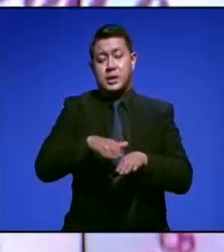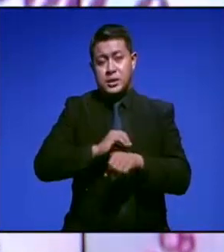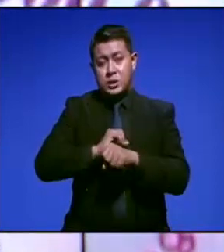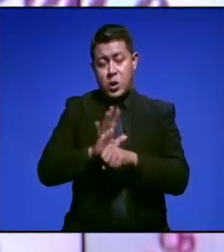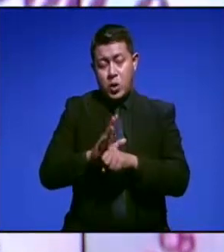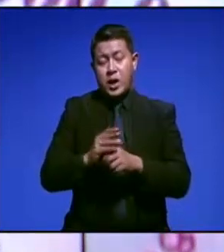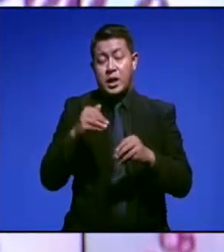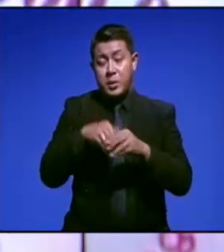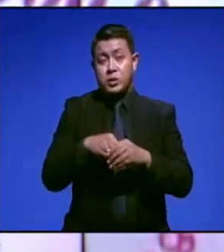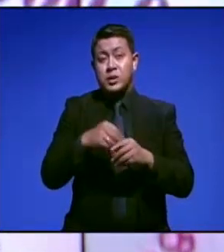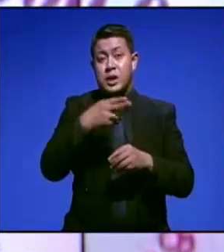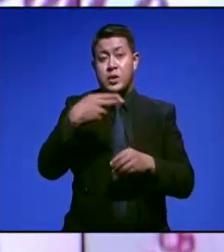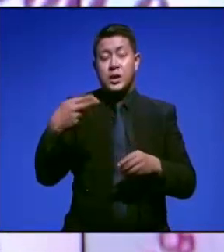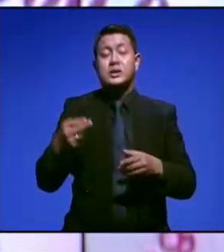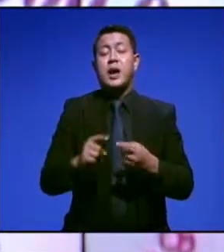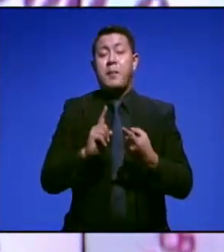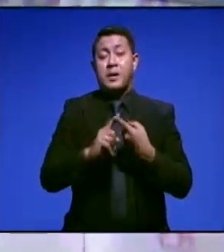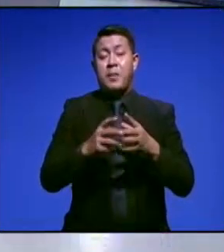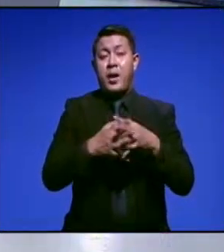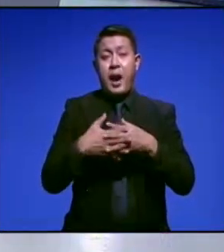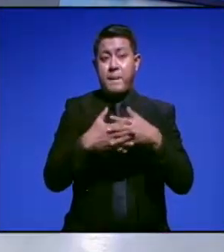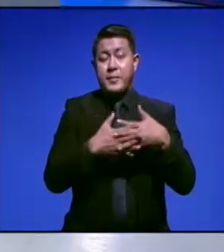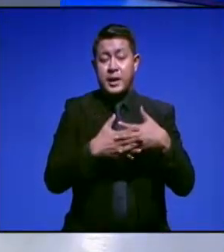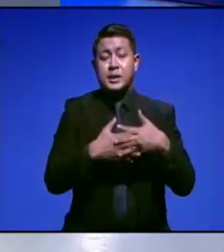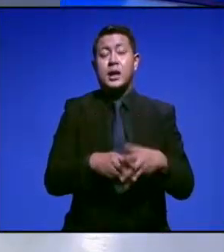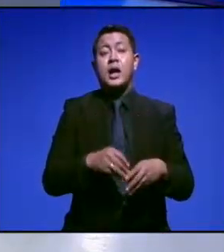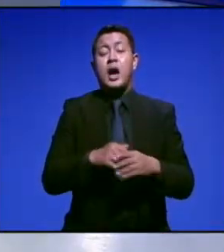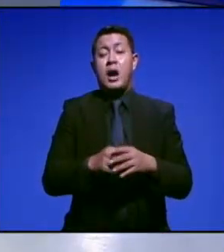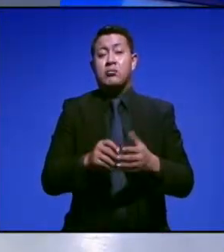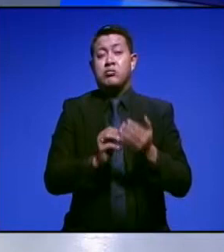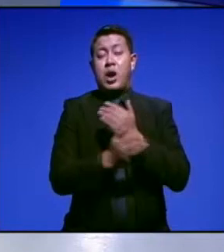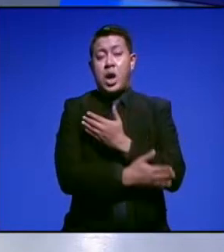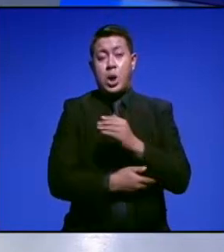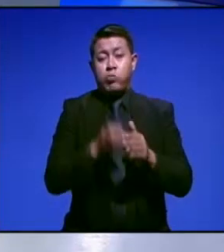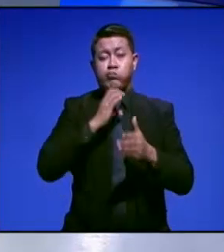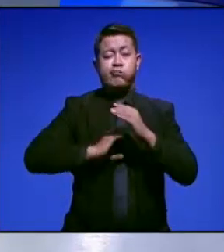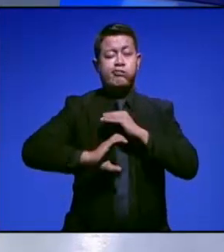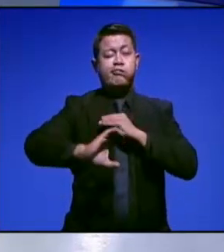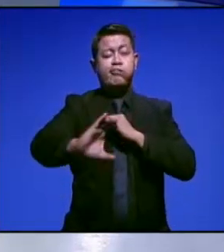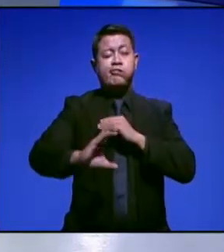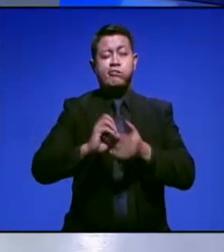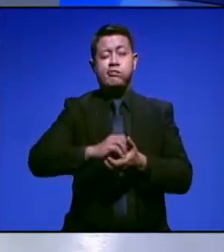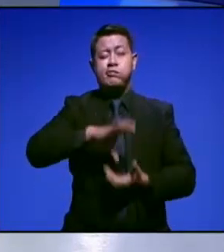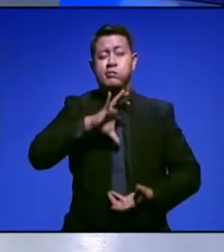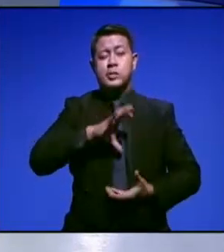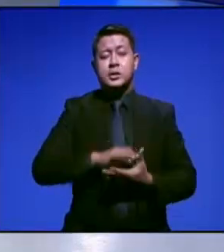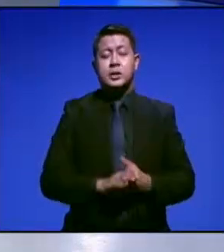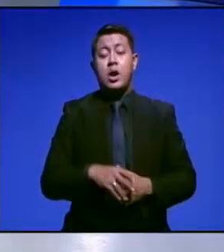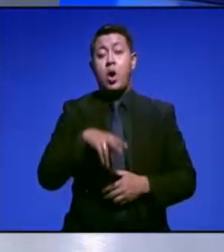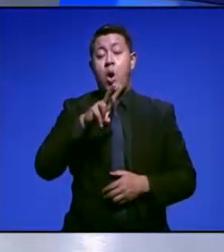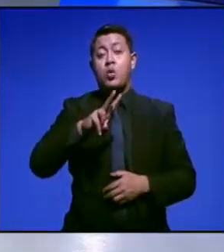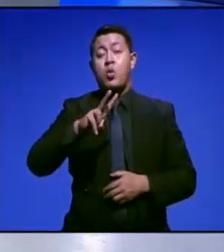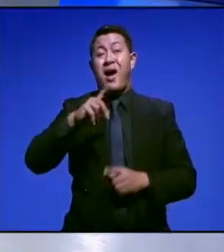termasuk di Indonesia yang pertama Amerika Serikat ini ada termasuk negara yang menggelontorkan dana cukup besar mencapai